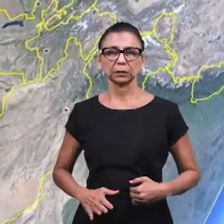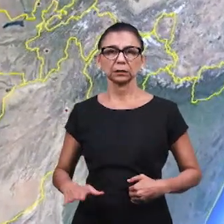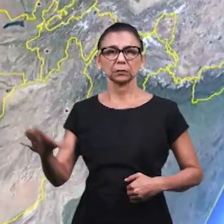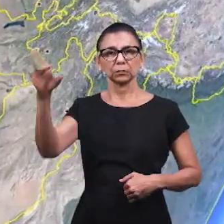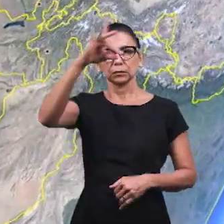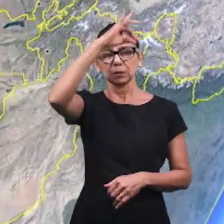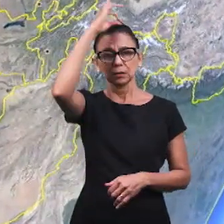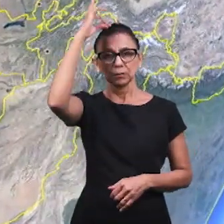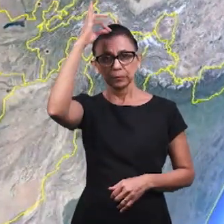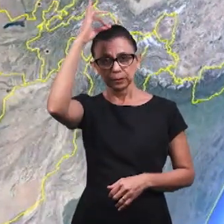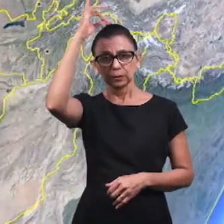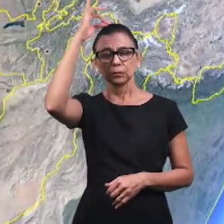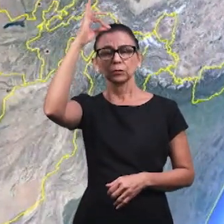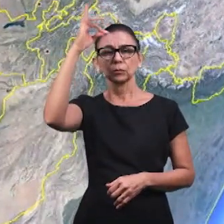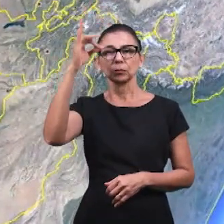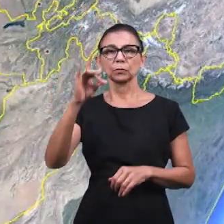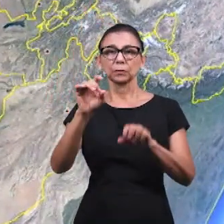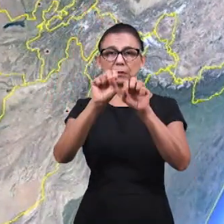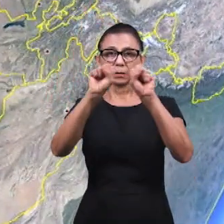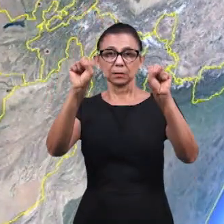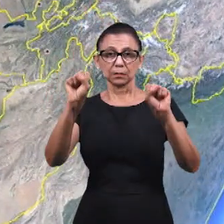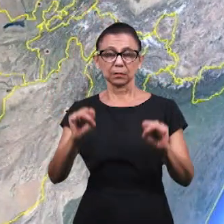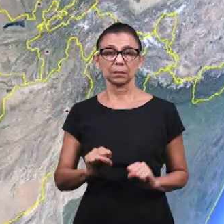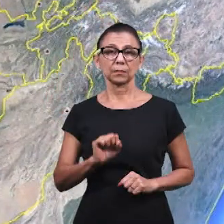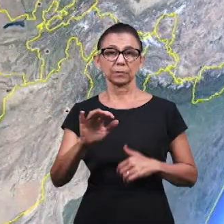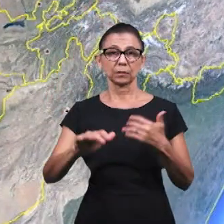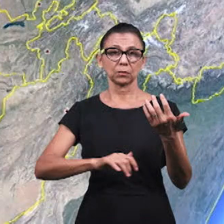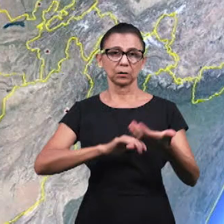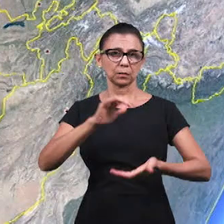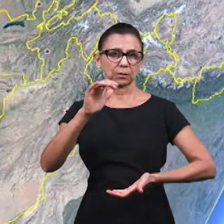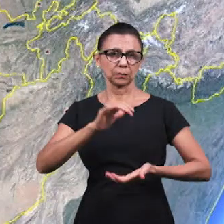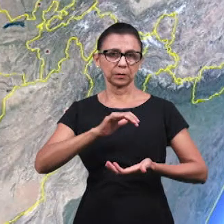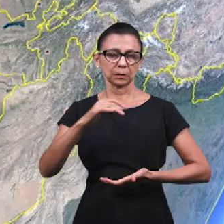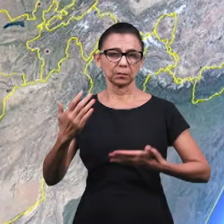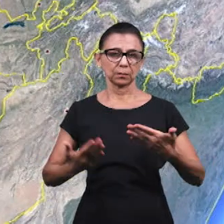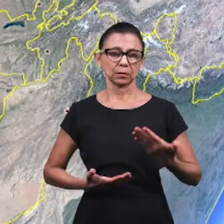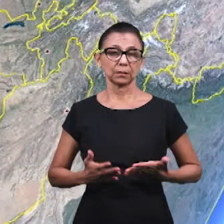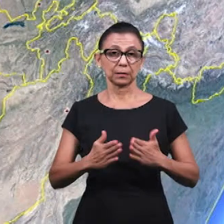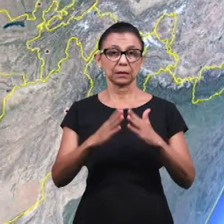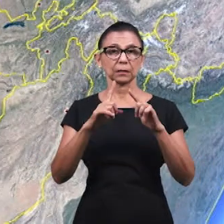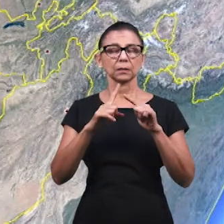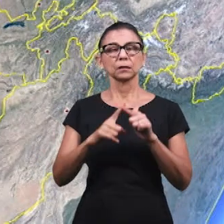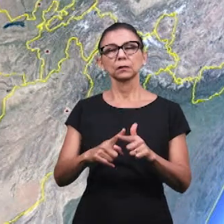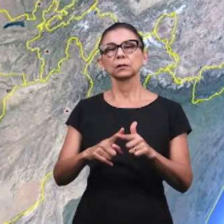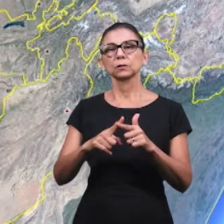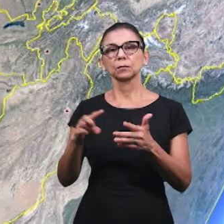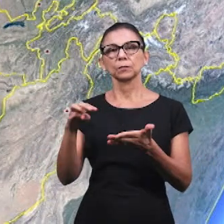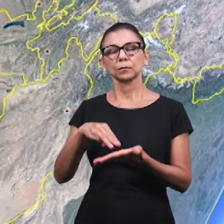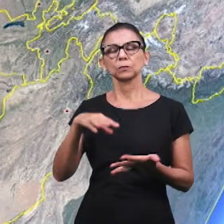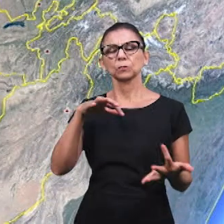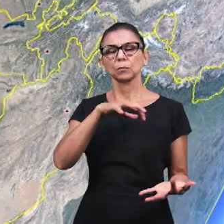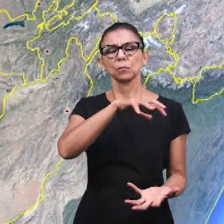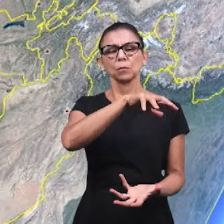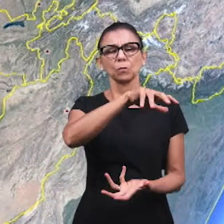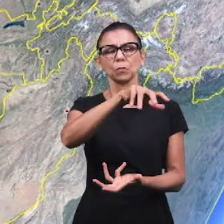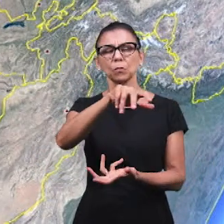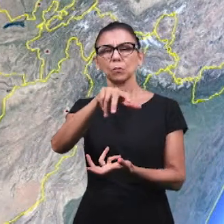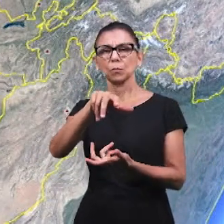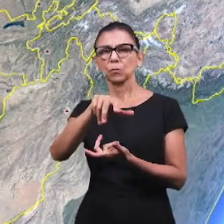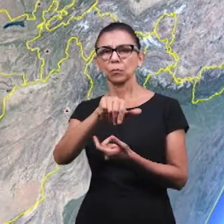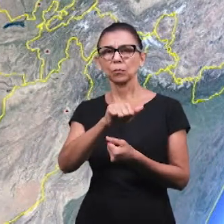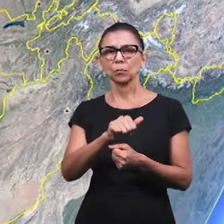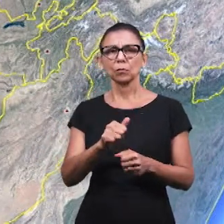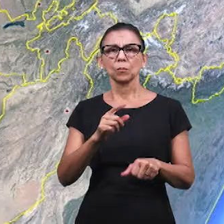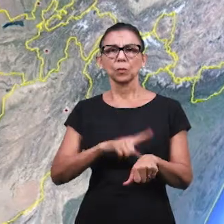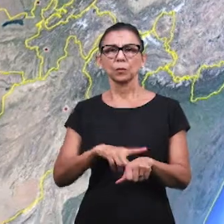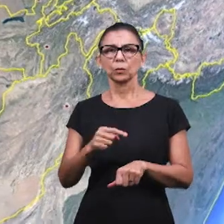esprit. À travers le système de transmission, les membres de l'Église chrétienne Maranatha de toute la planète vivent un